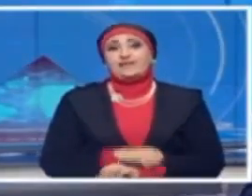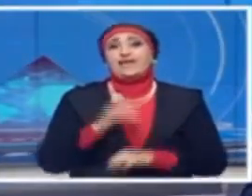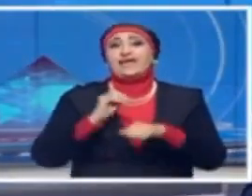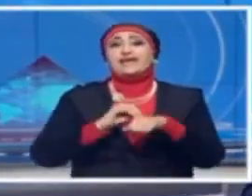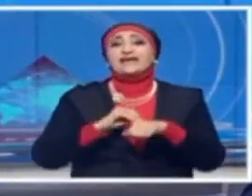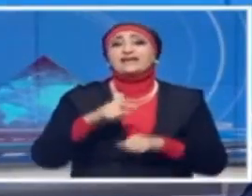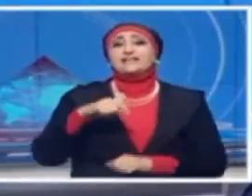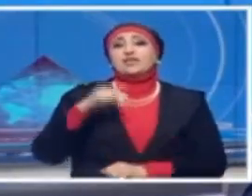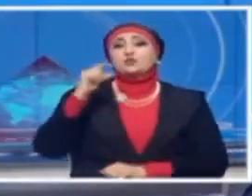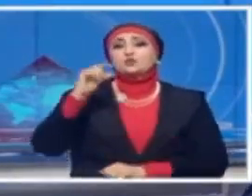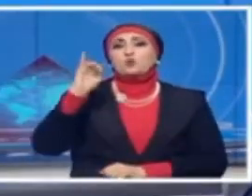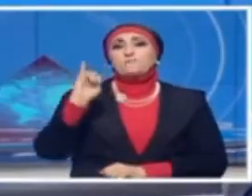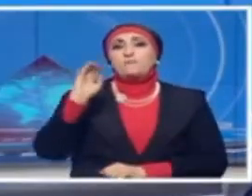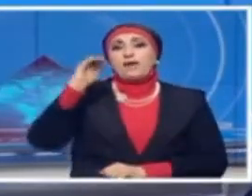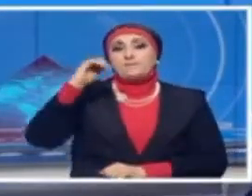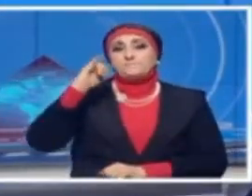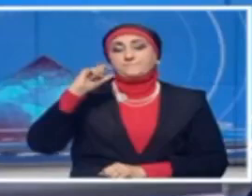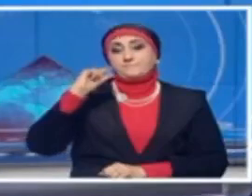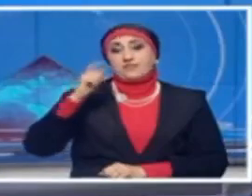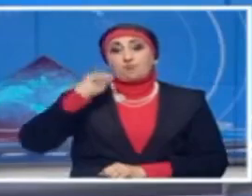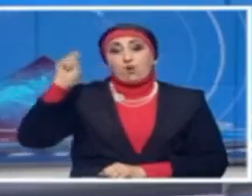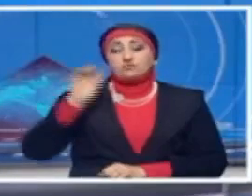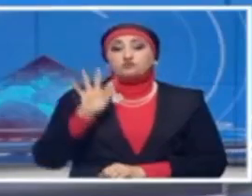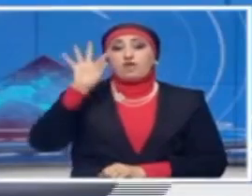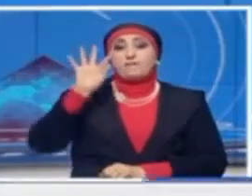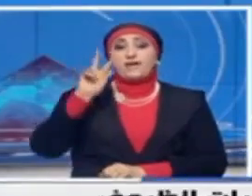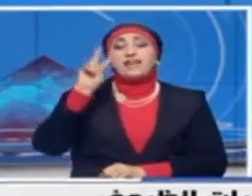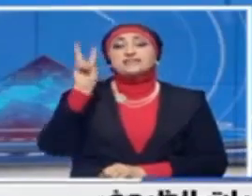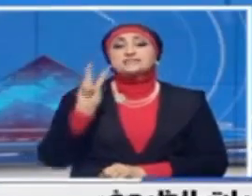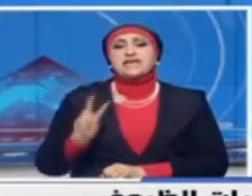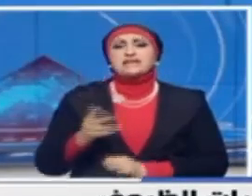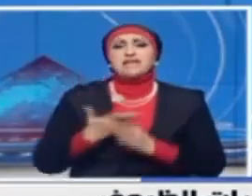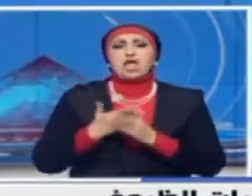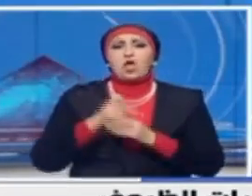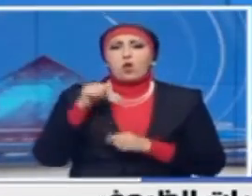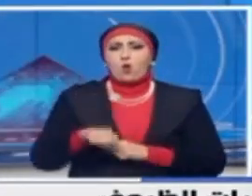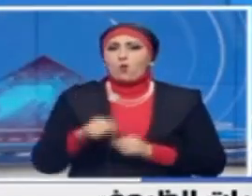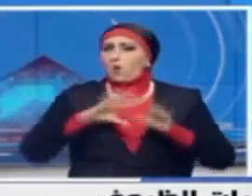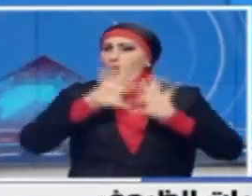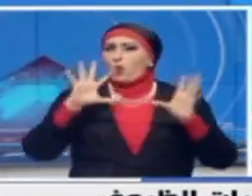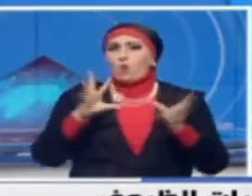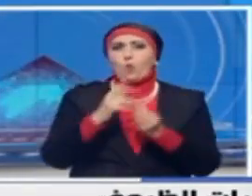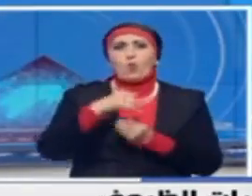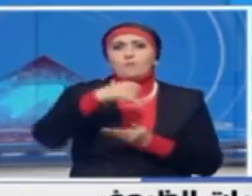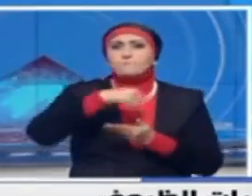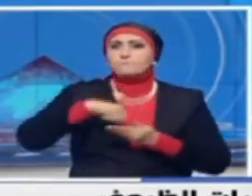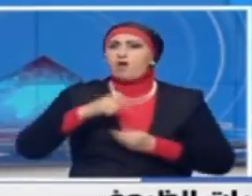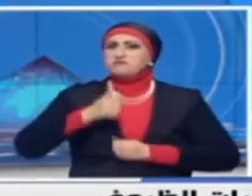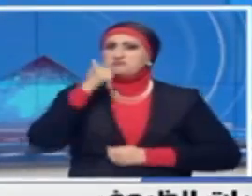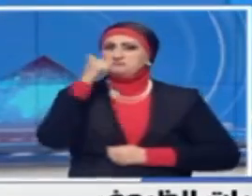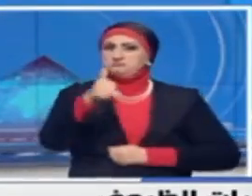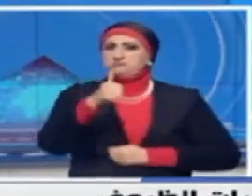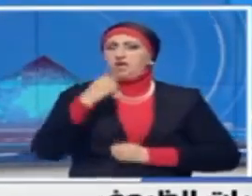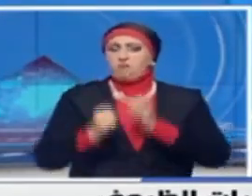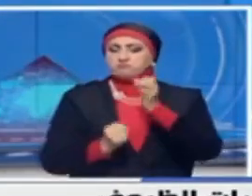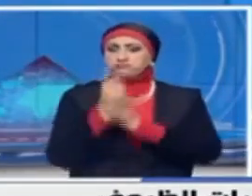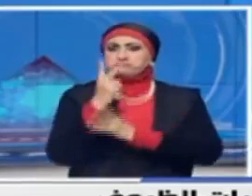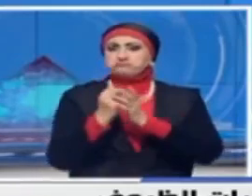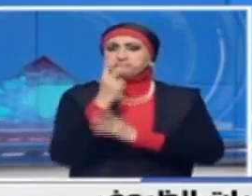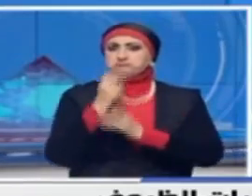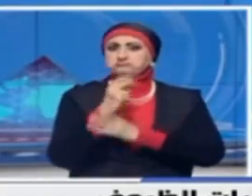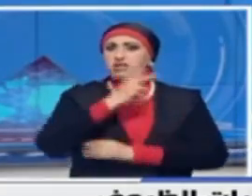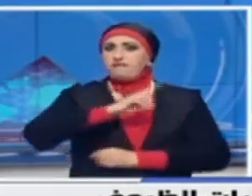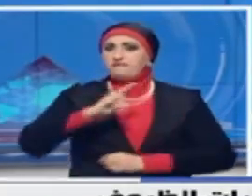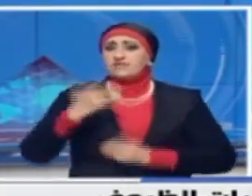أكد دكتور محمد عبد الفضيل شوشة محافظ شمال سيناء جاهزية جميع جهات المحافظة للتعامل مع أي أزمات